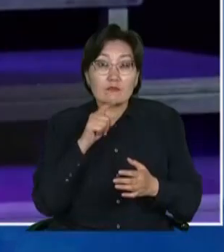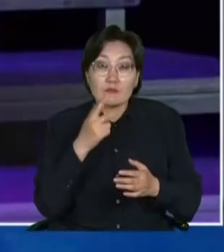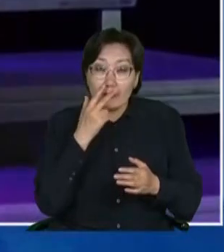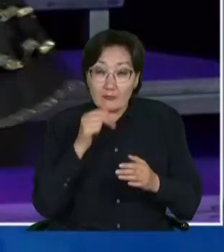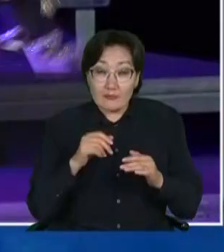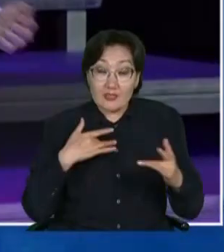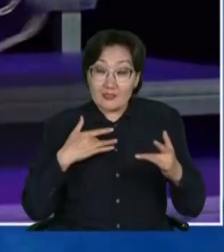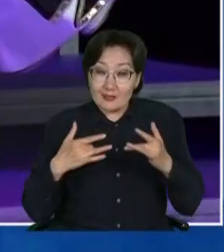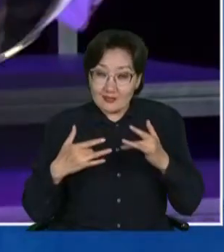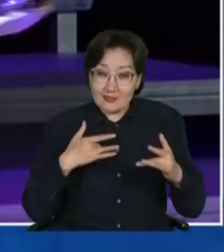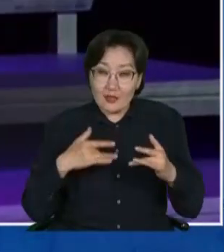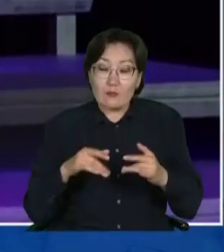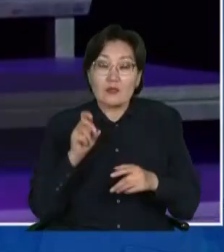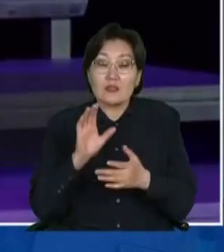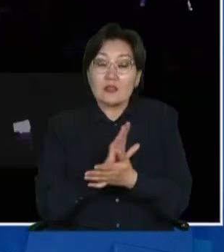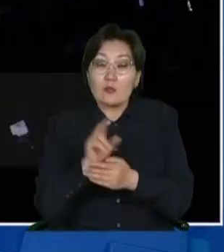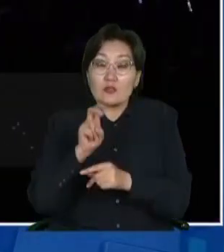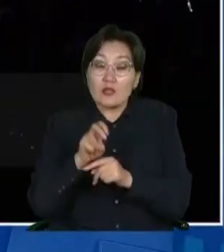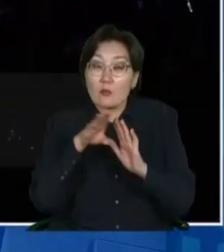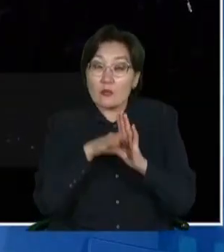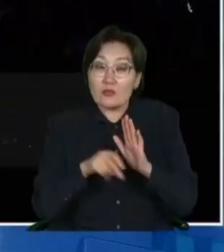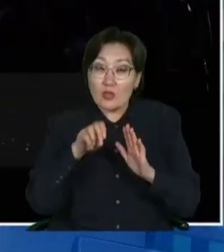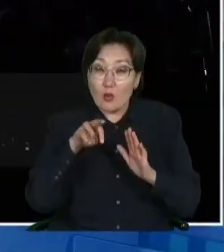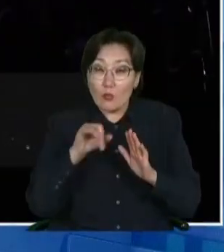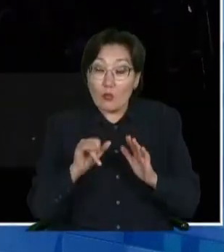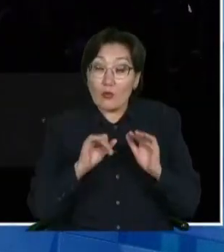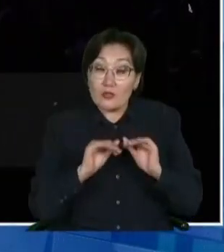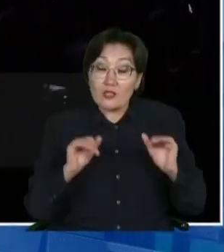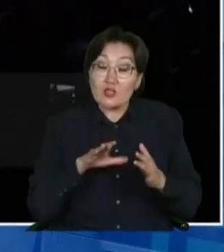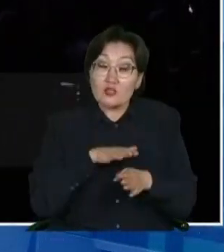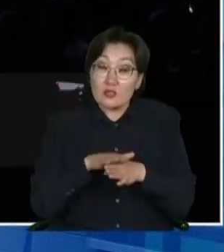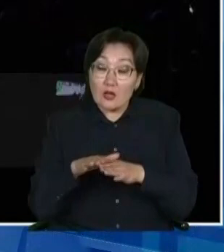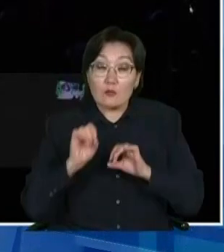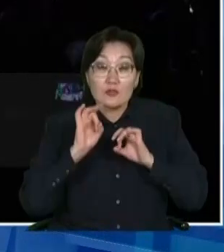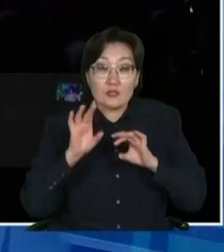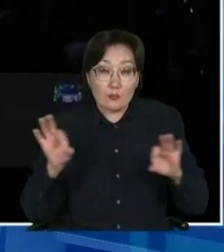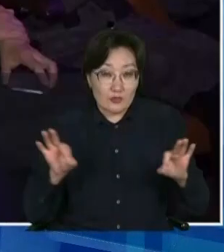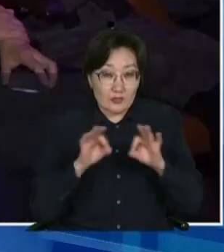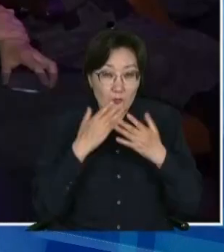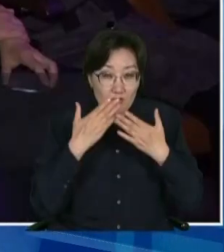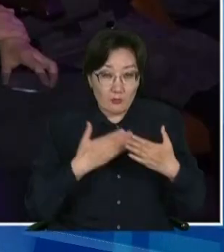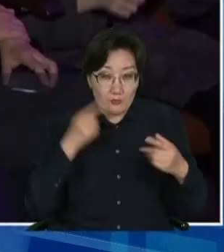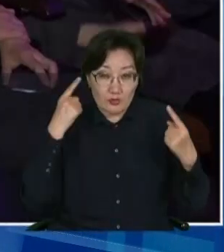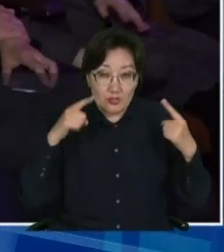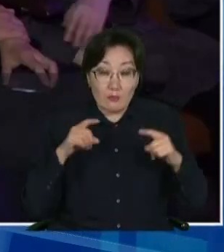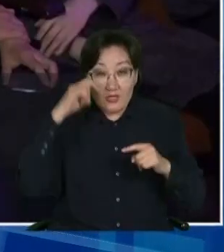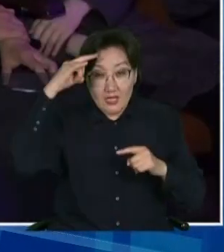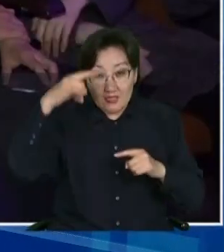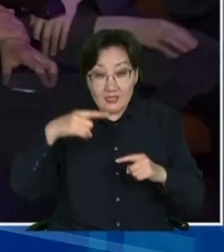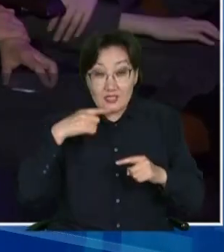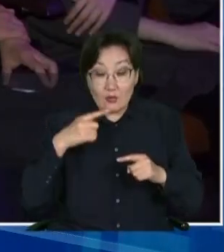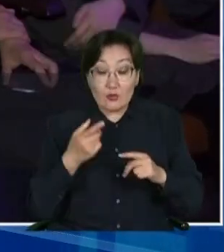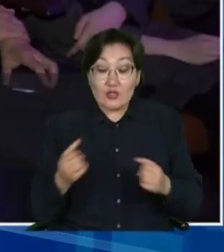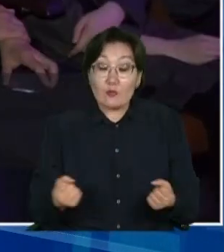которые посещают бесплатные кружки по программе «Даму Бала». Они исполнили популярные песни из любимых мультфильмов на казахском языке,